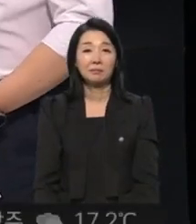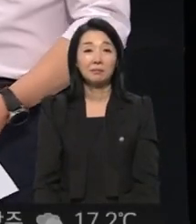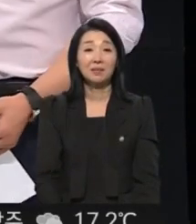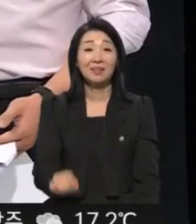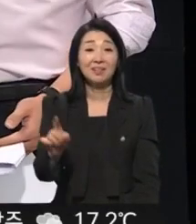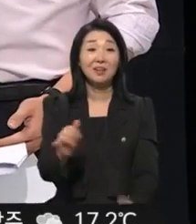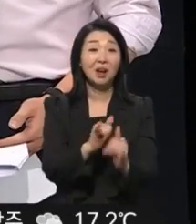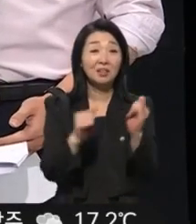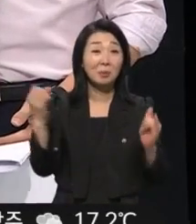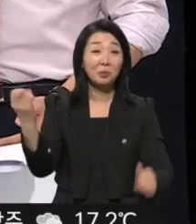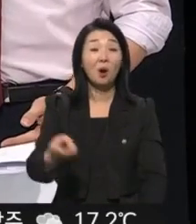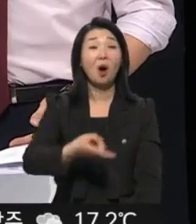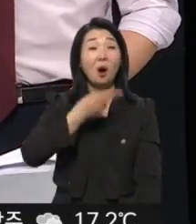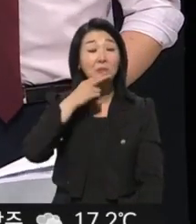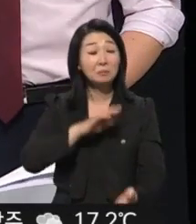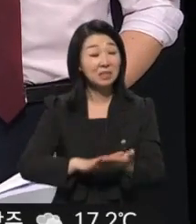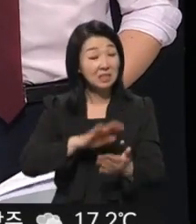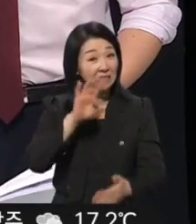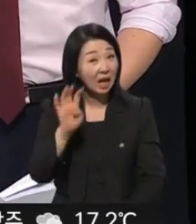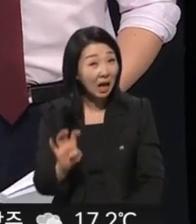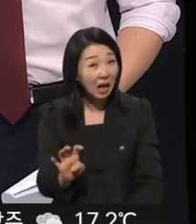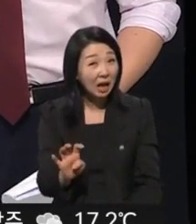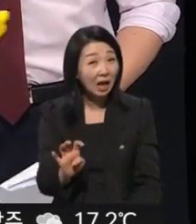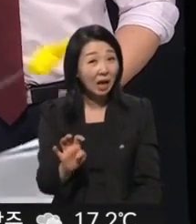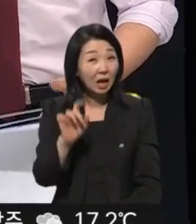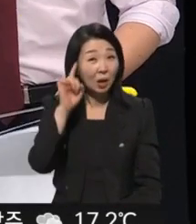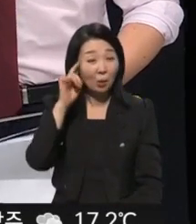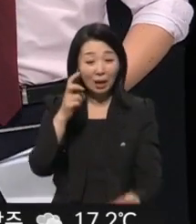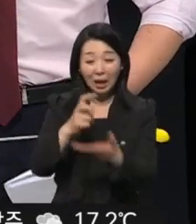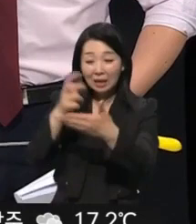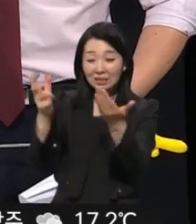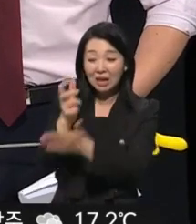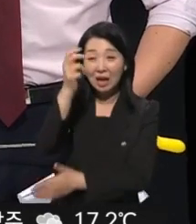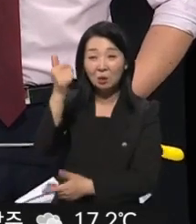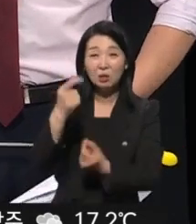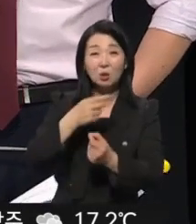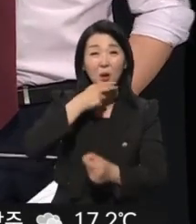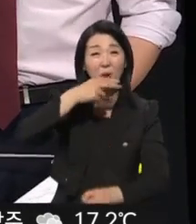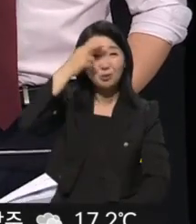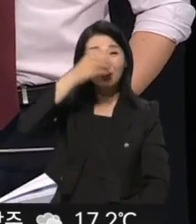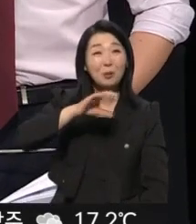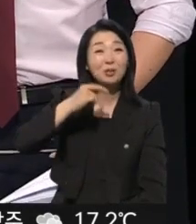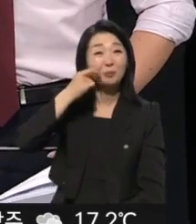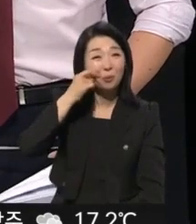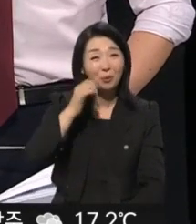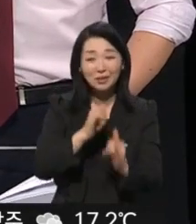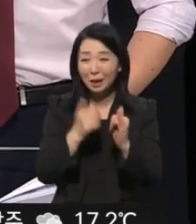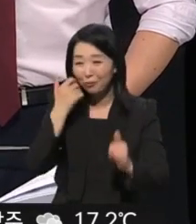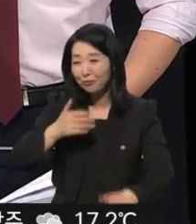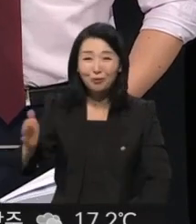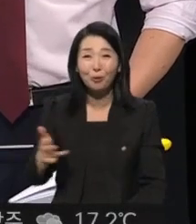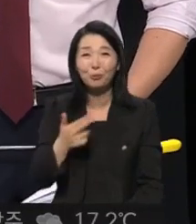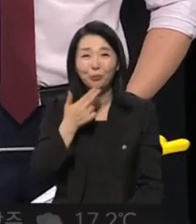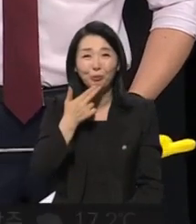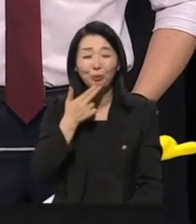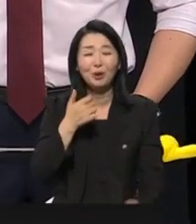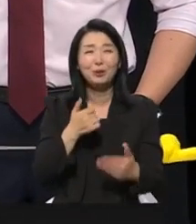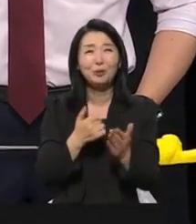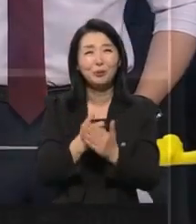사람 또 없습니다일까요? 이 한 장관처럼 술 못 마신 사람 없다면서 술자리 의혹을